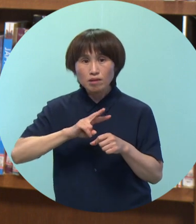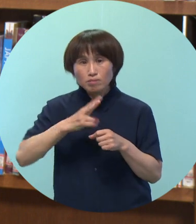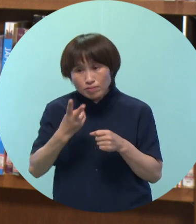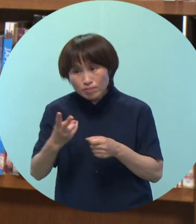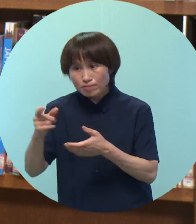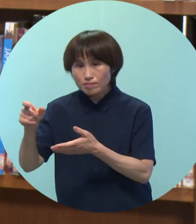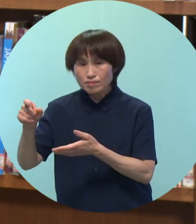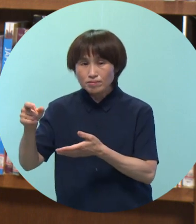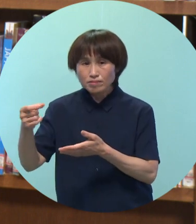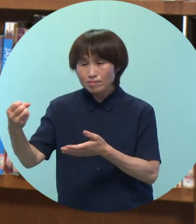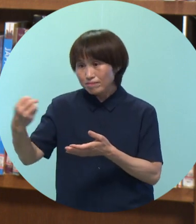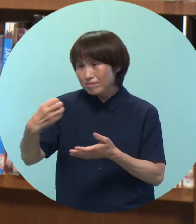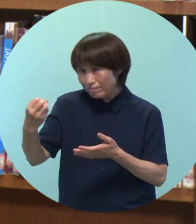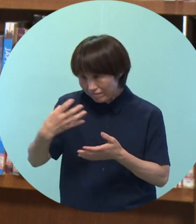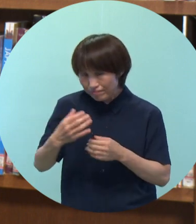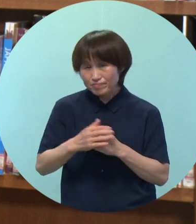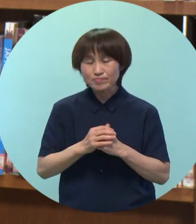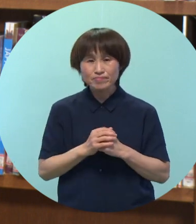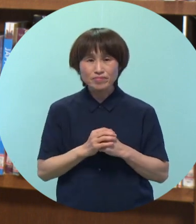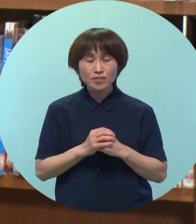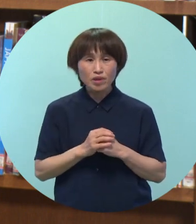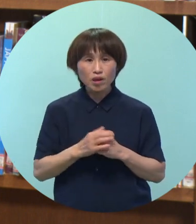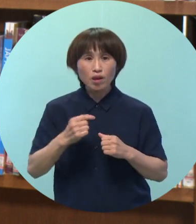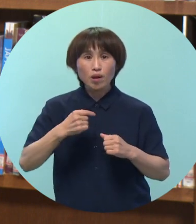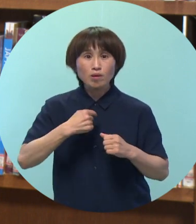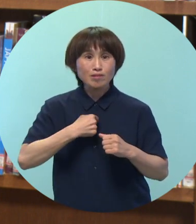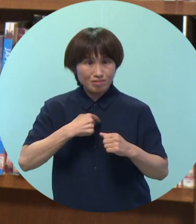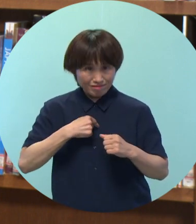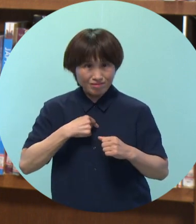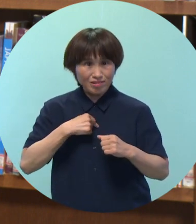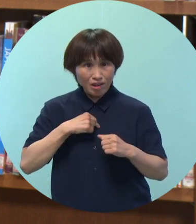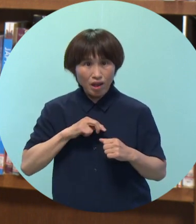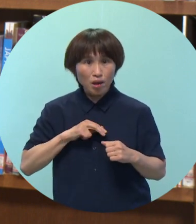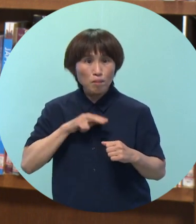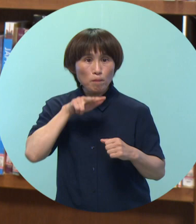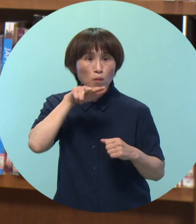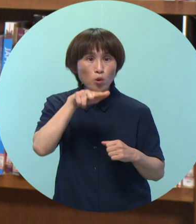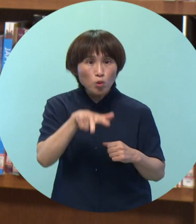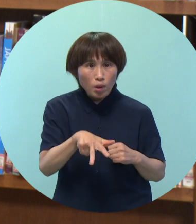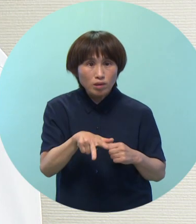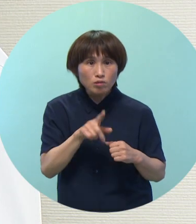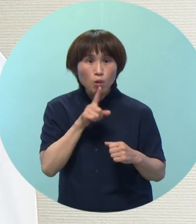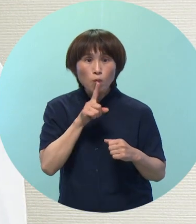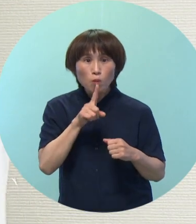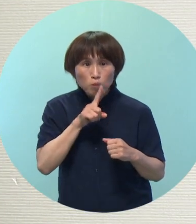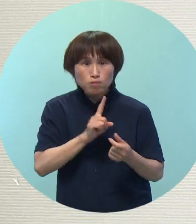、で自分がその通訳されたものを通訳したポルトガル語に。